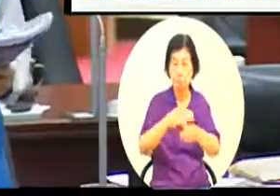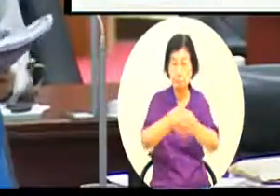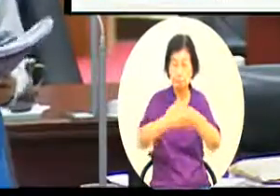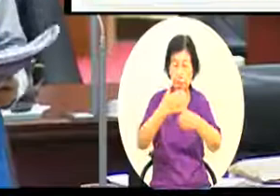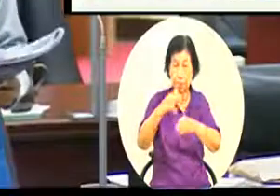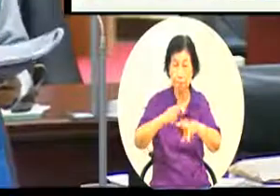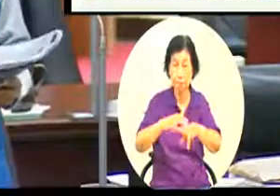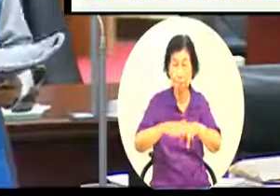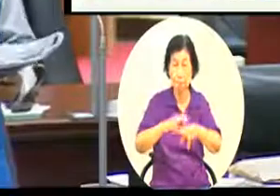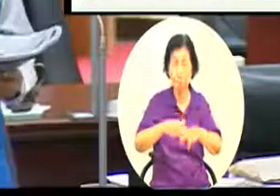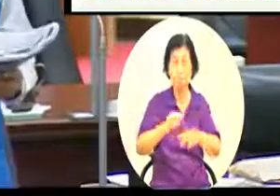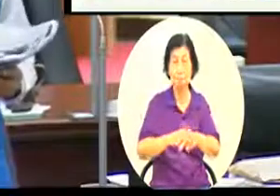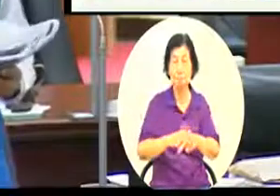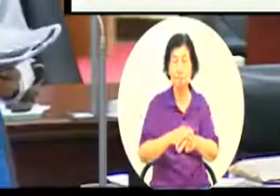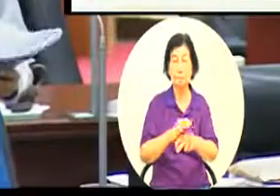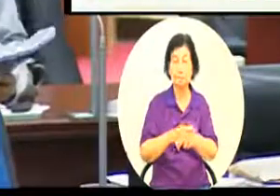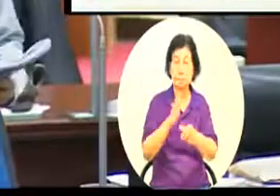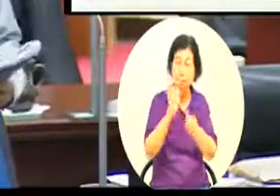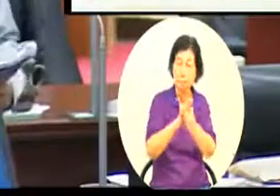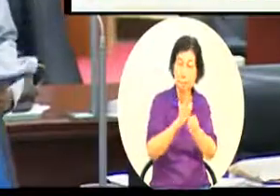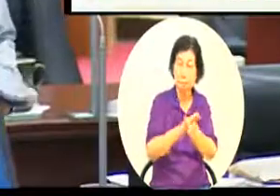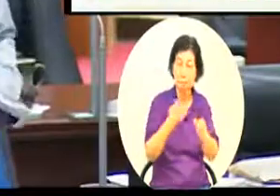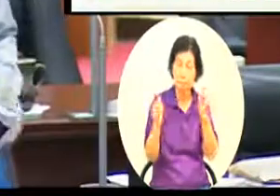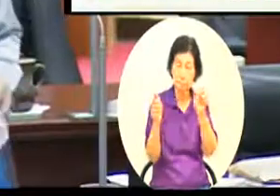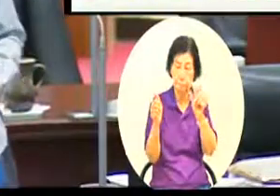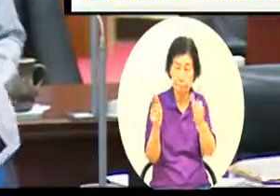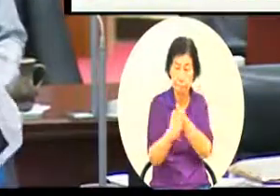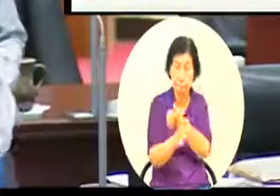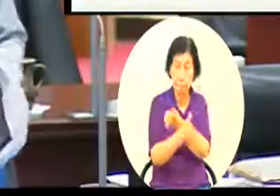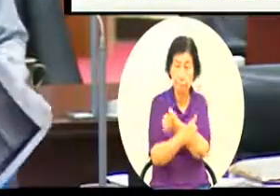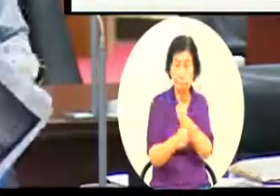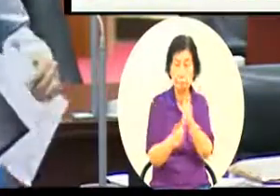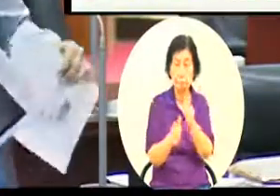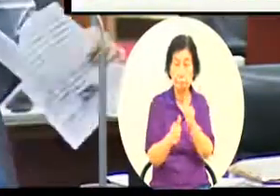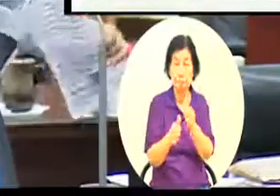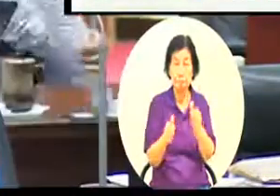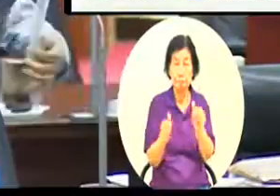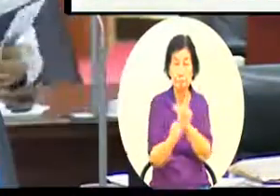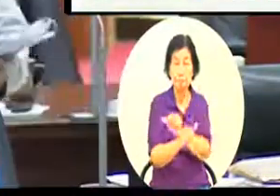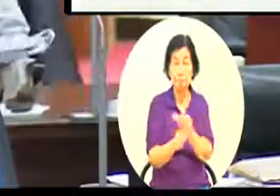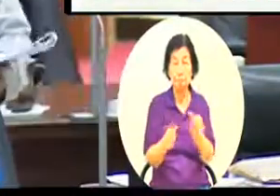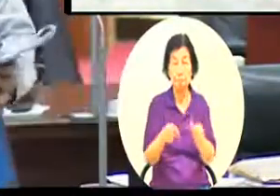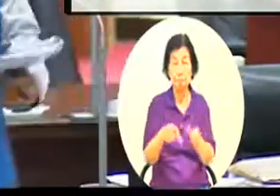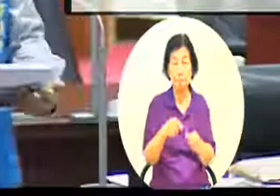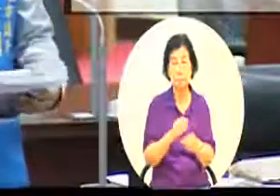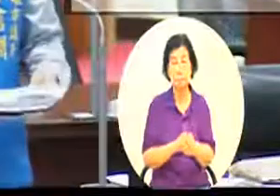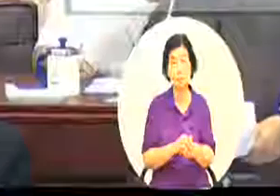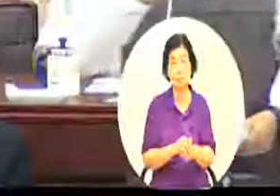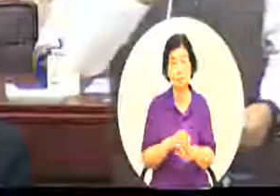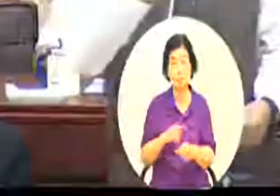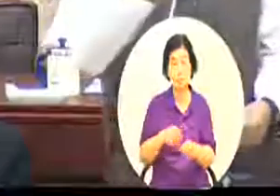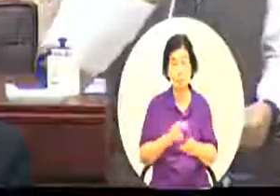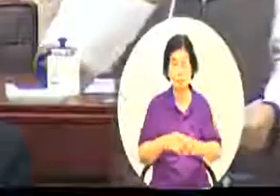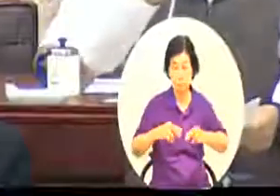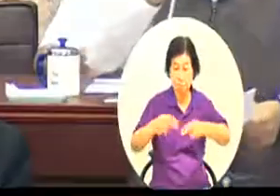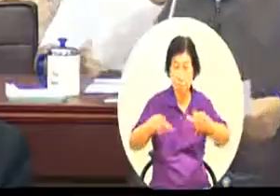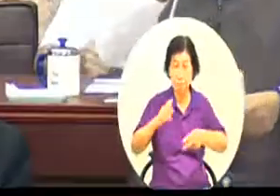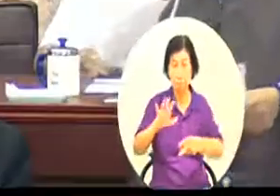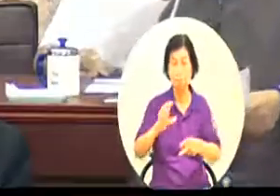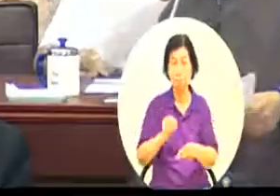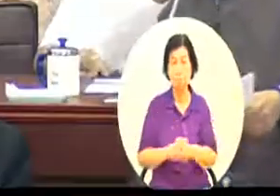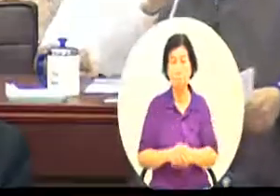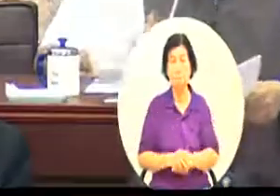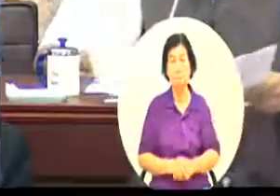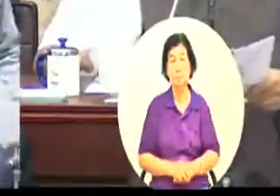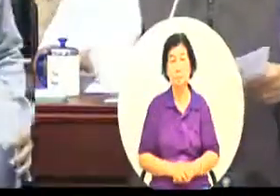哈，请问捷运局长哈，这种现象有没有改善呢？ 请局长回答。 感谢一定，